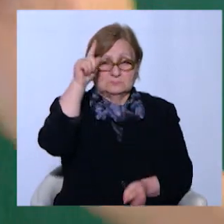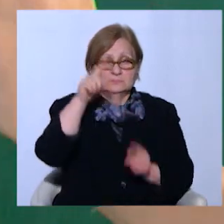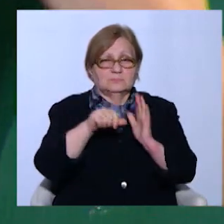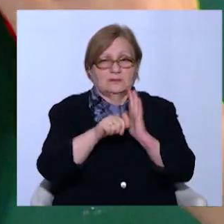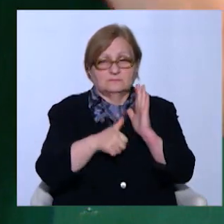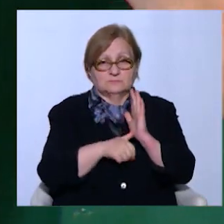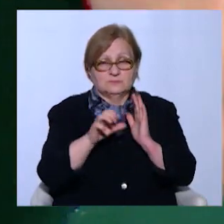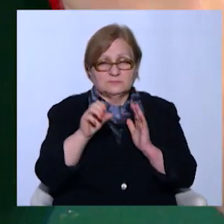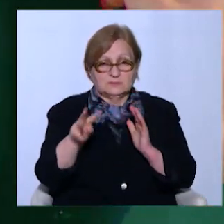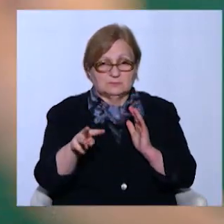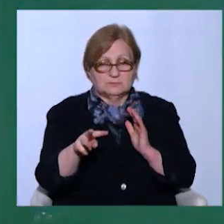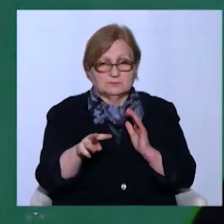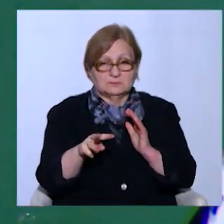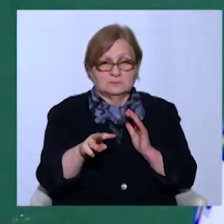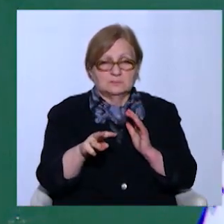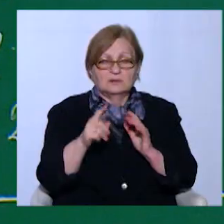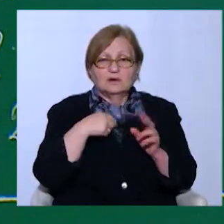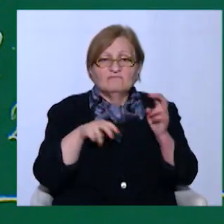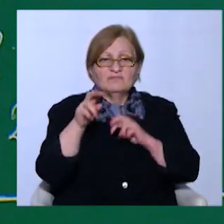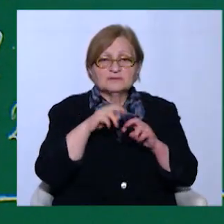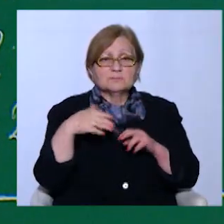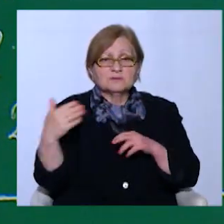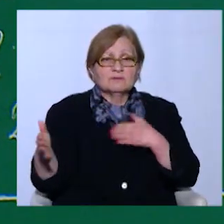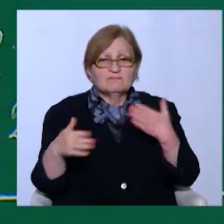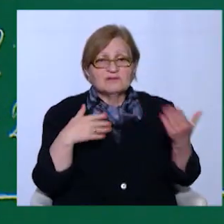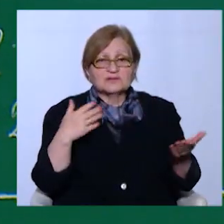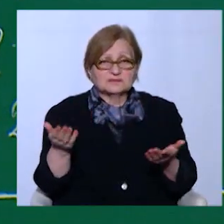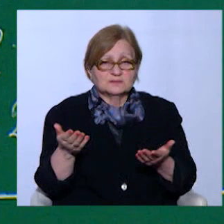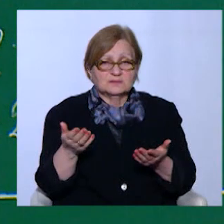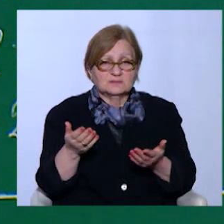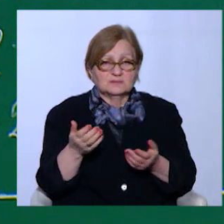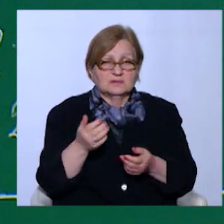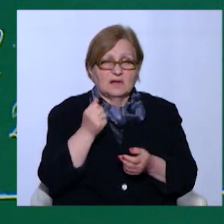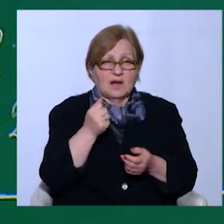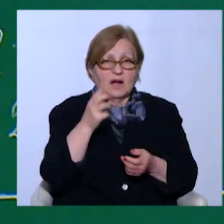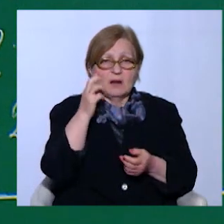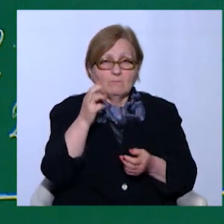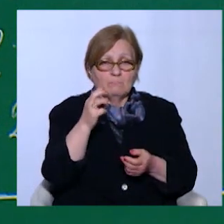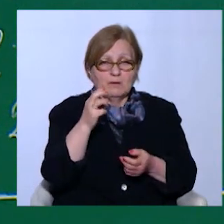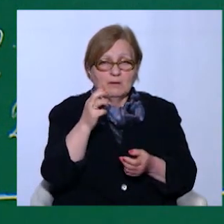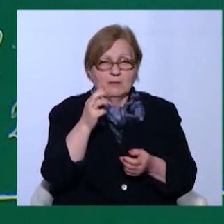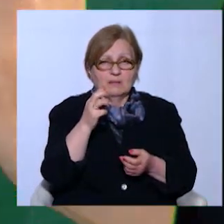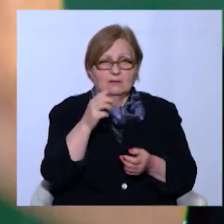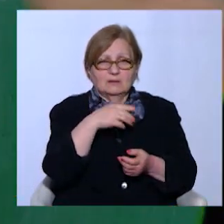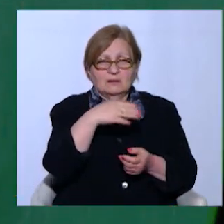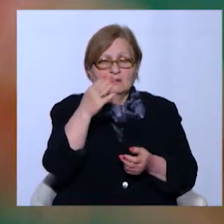16 სანტიმეტრს. და რას ვეძებთ? საძიებელი არის AB გვერდი.